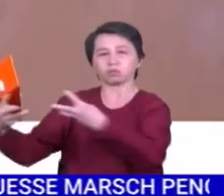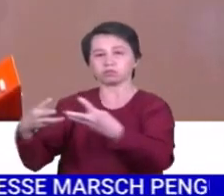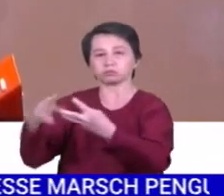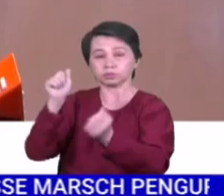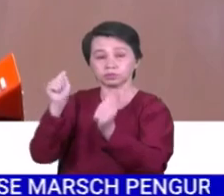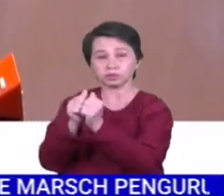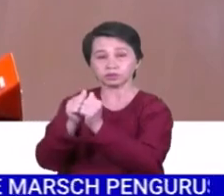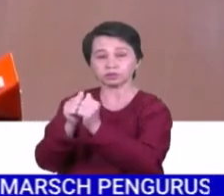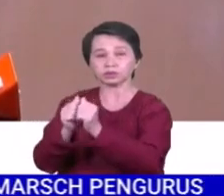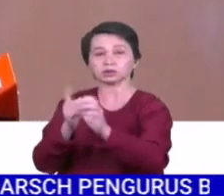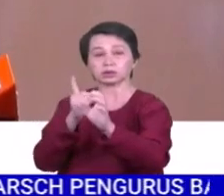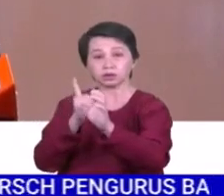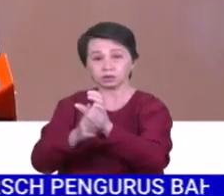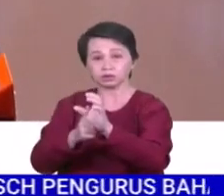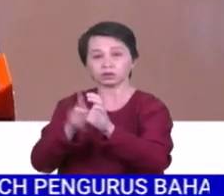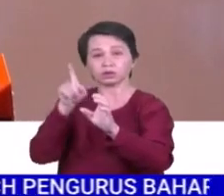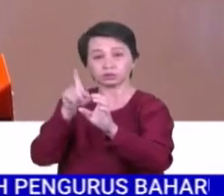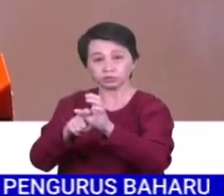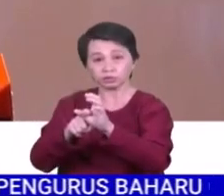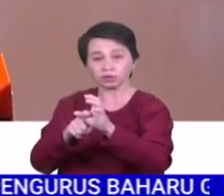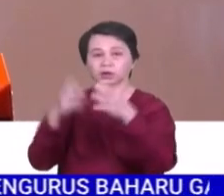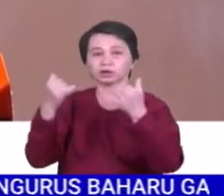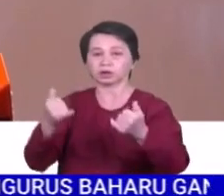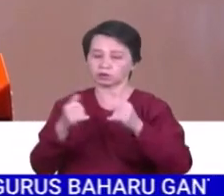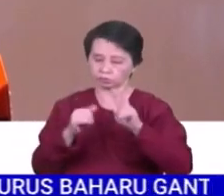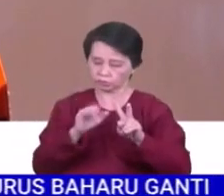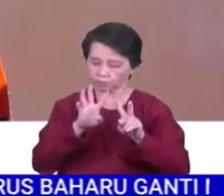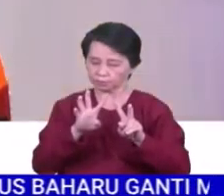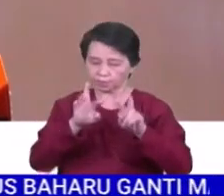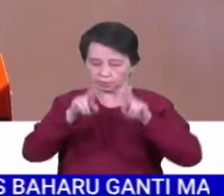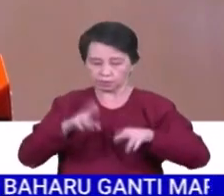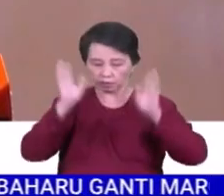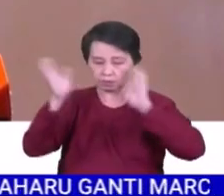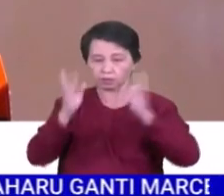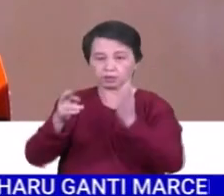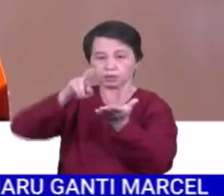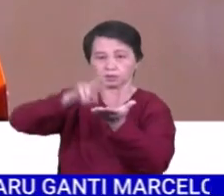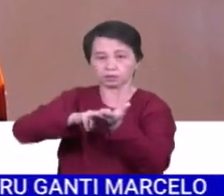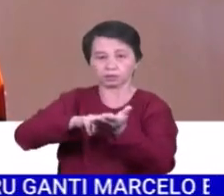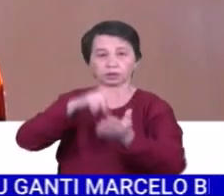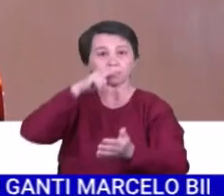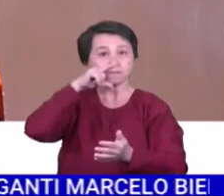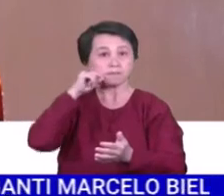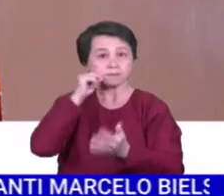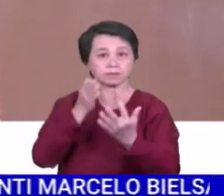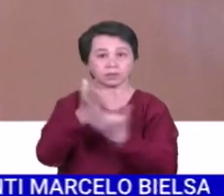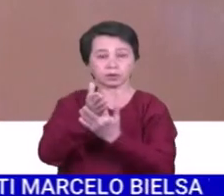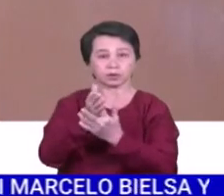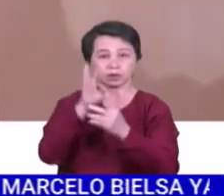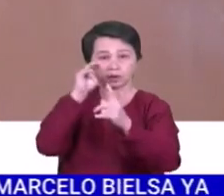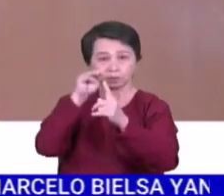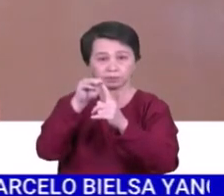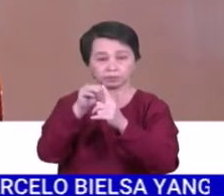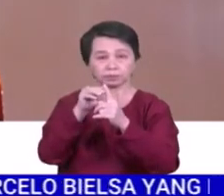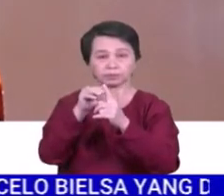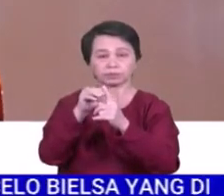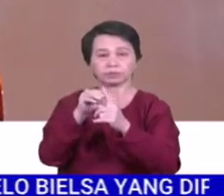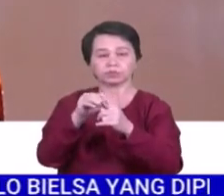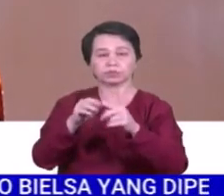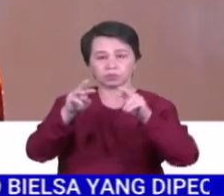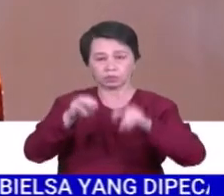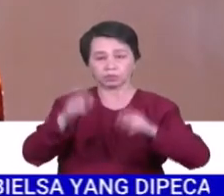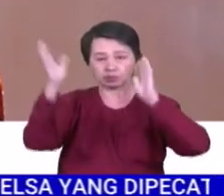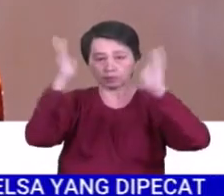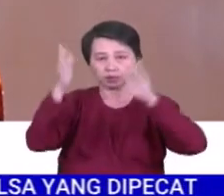ini, kedutaan besar Malaysia merekodkan 24 rakyat Malaysia yang berdaftar di Ukraine menerusi misi evakuasi warga